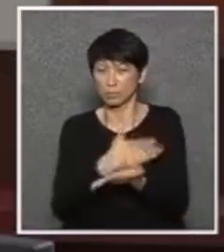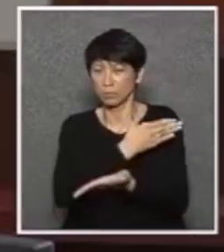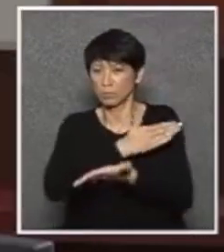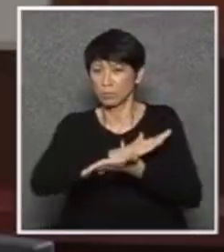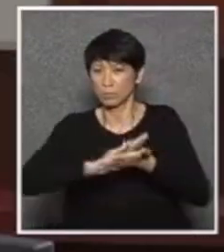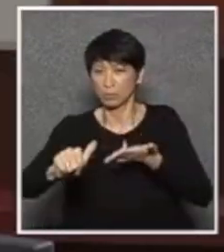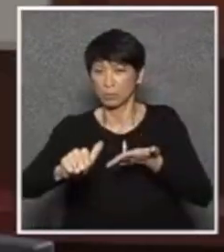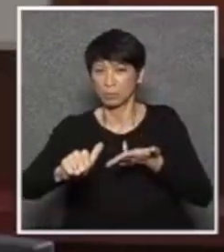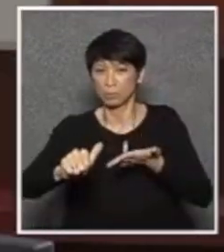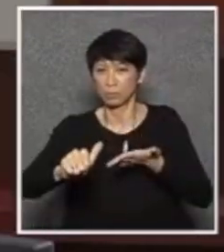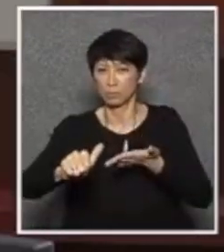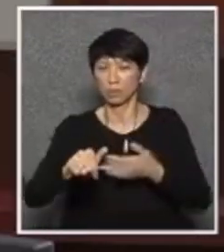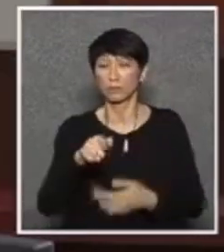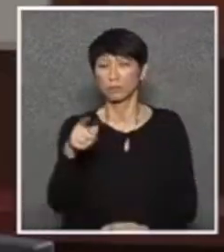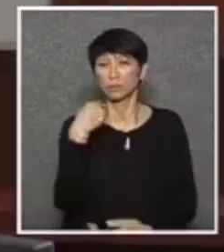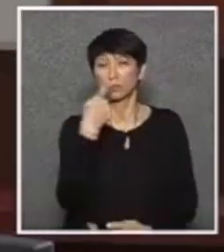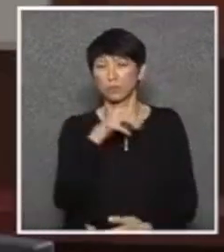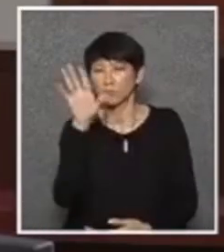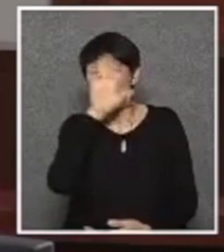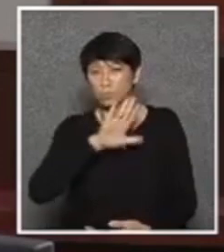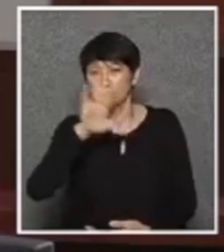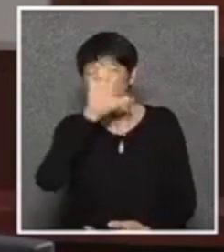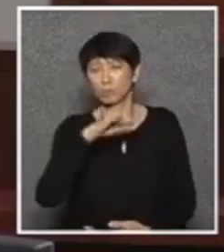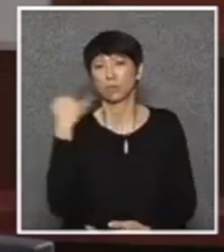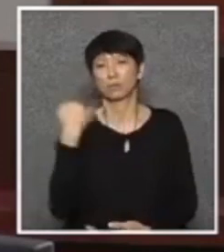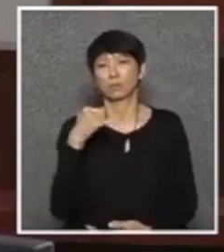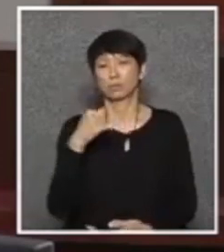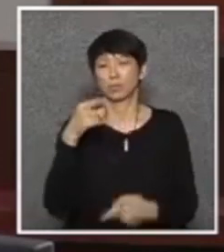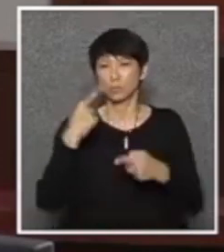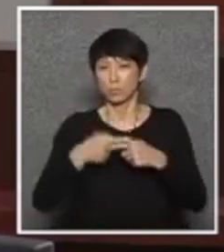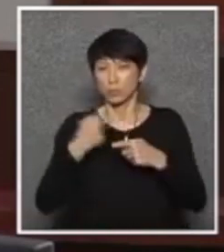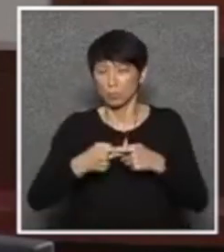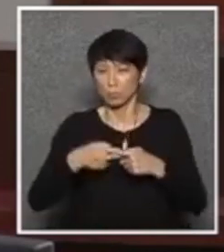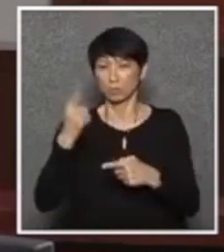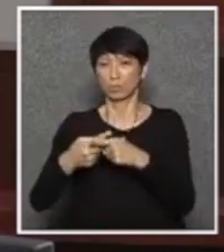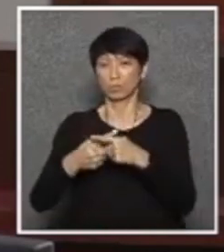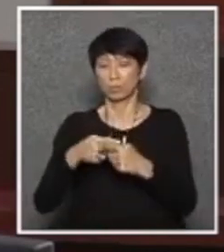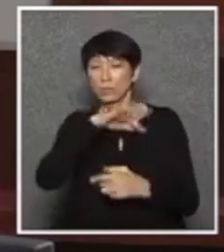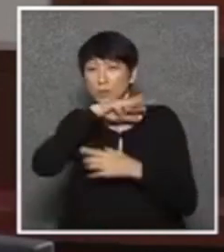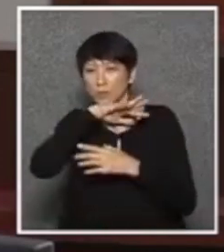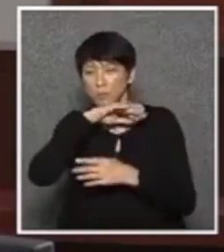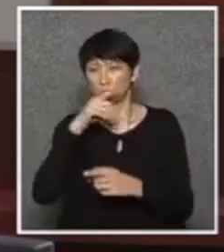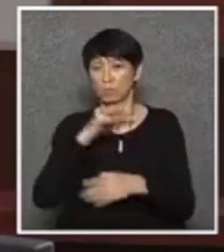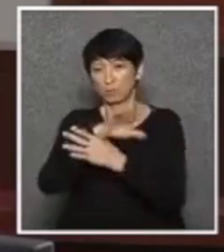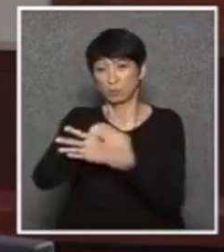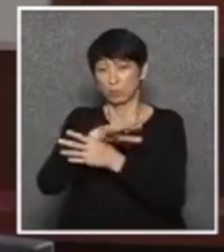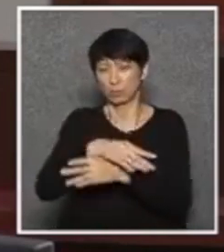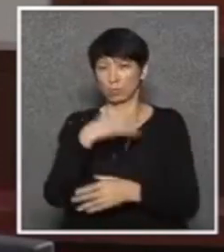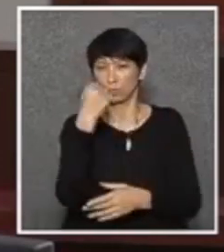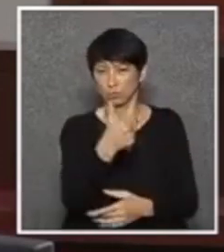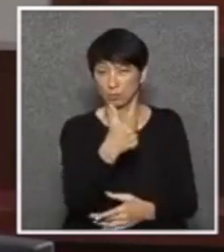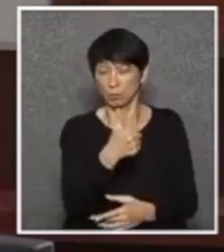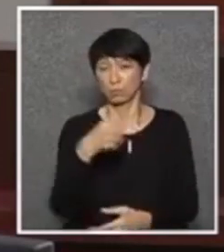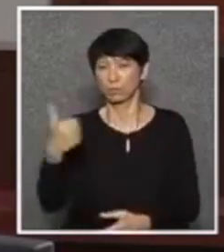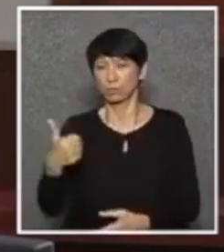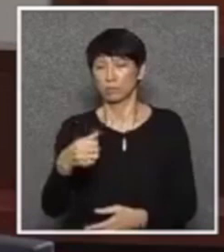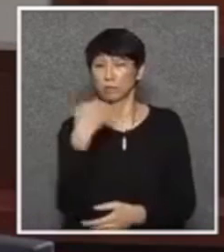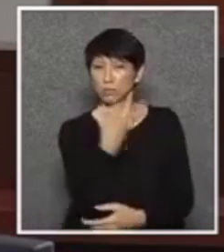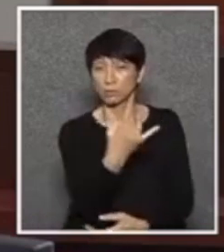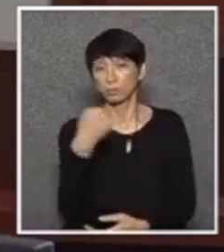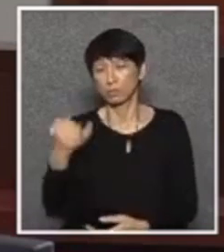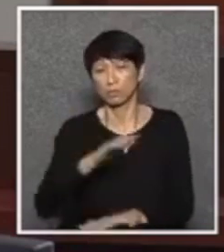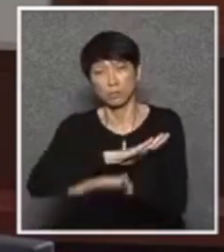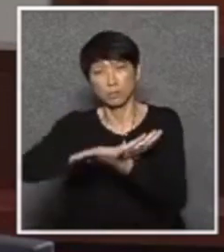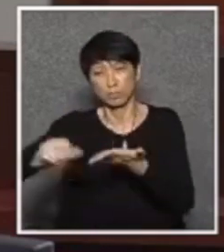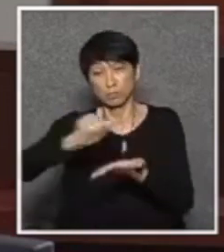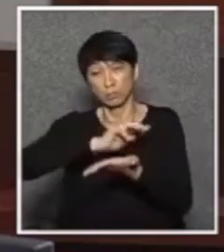不容你的人去掩饰，真就是真，假就是假，啱就是啱，错就是错，是很清楚的。